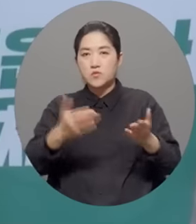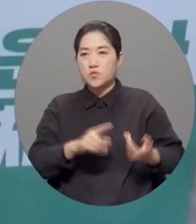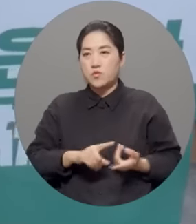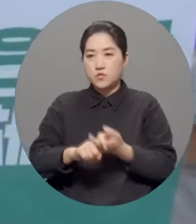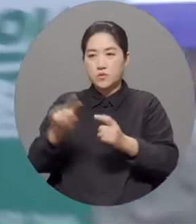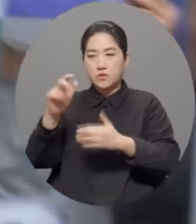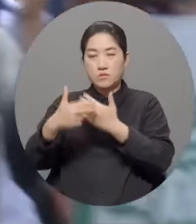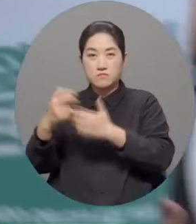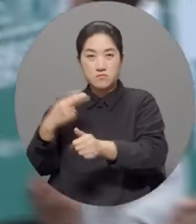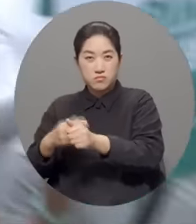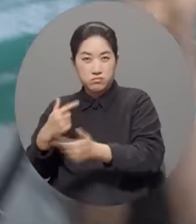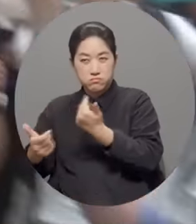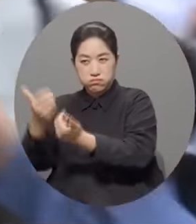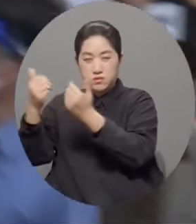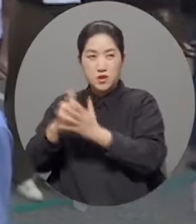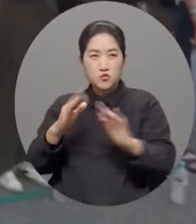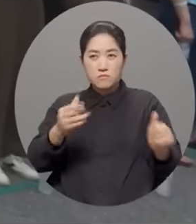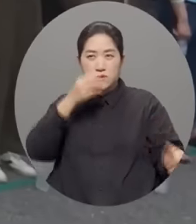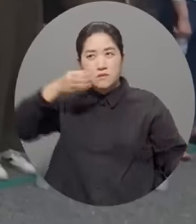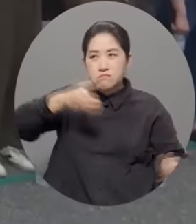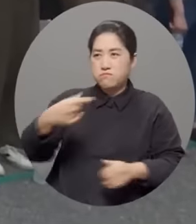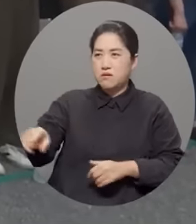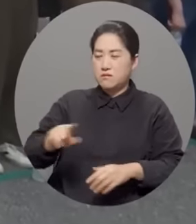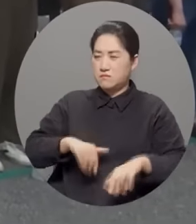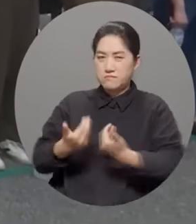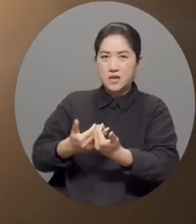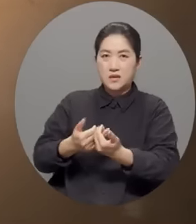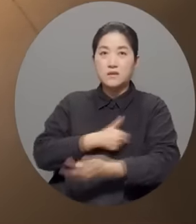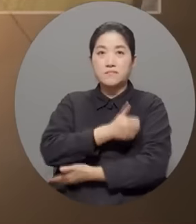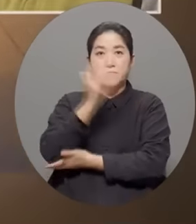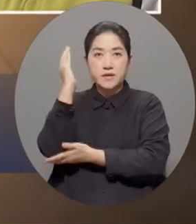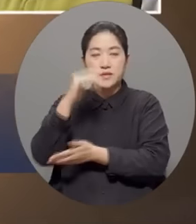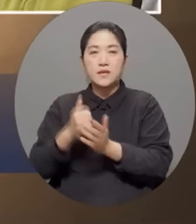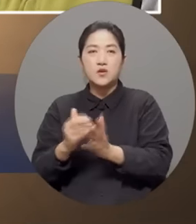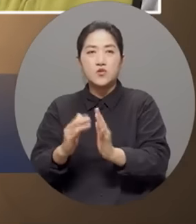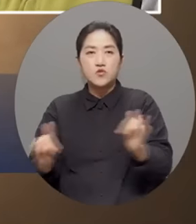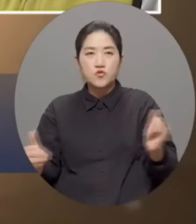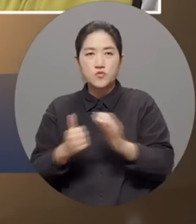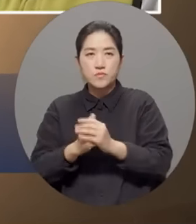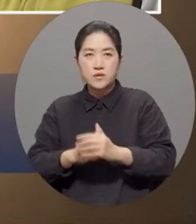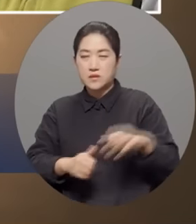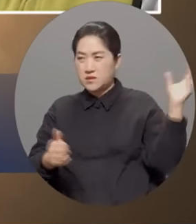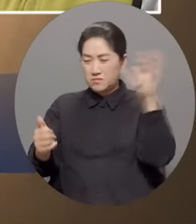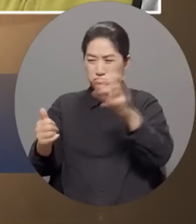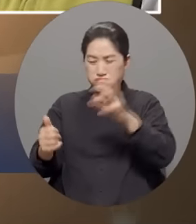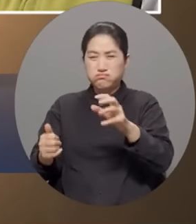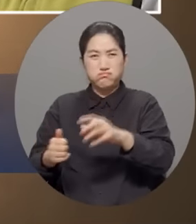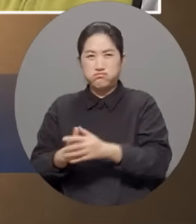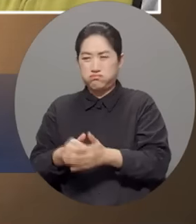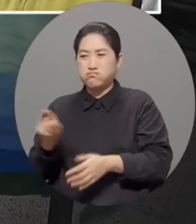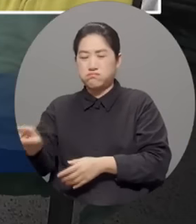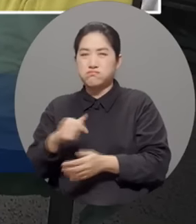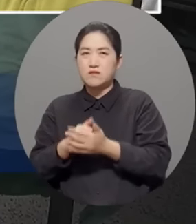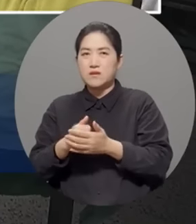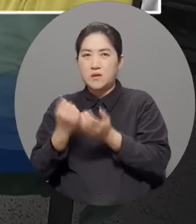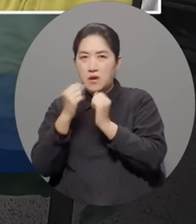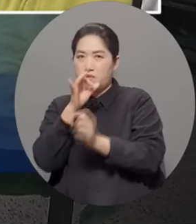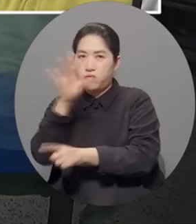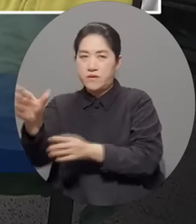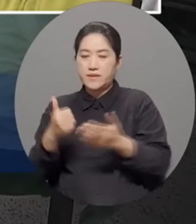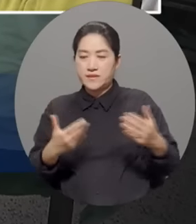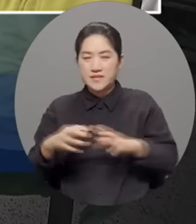대해 대국민 협박이라며 강하게 비판했습니다. 국민의 지탄을 피할 수 없고요. 집단행동을